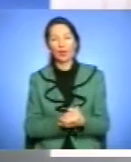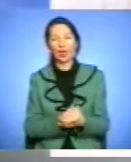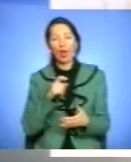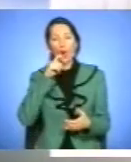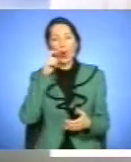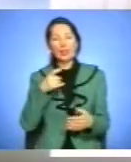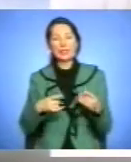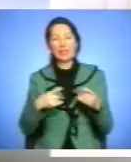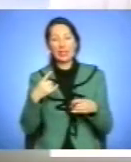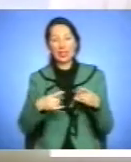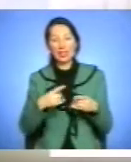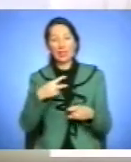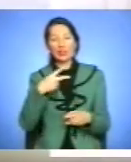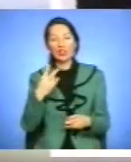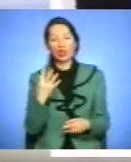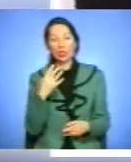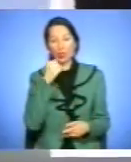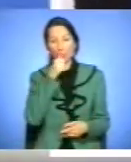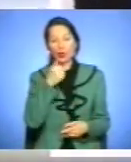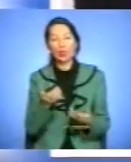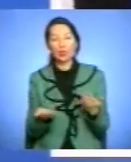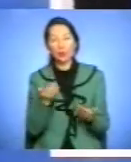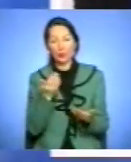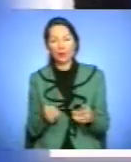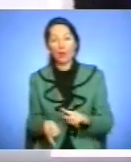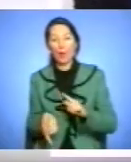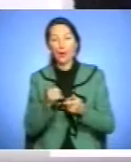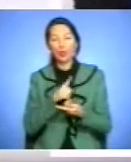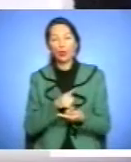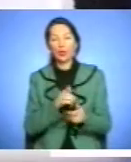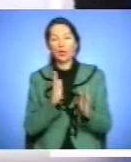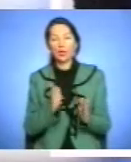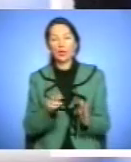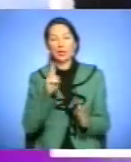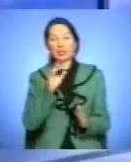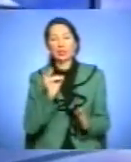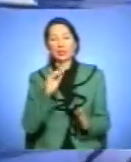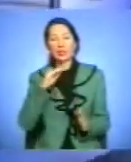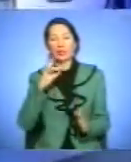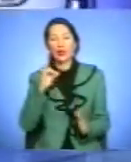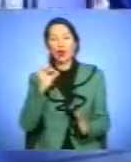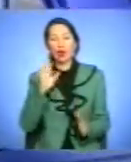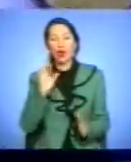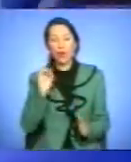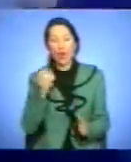Українські телеканали у 2014 році, ймовірно, перейдуть винятково на цифрове мовлення.